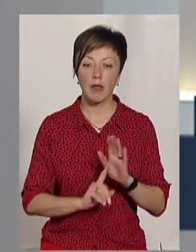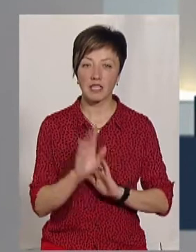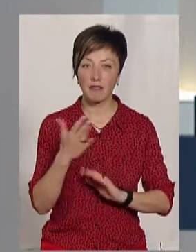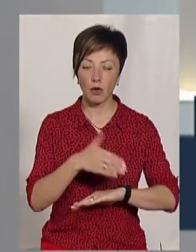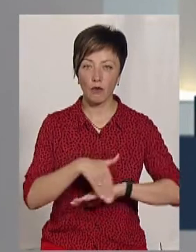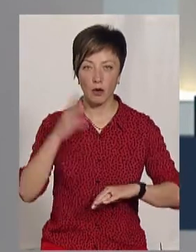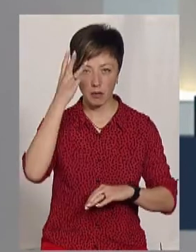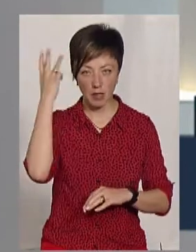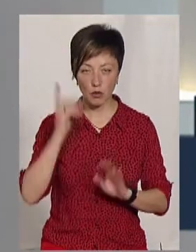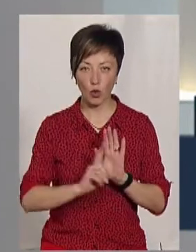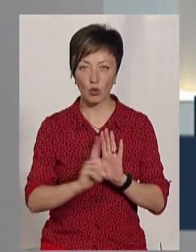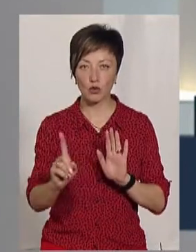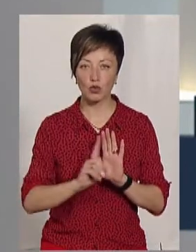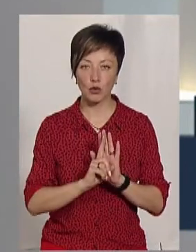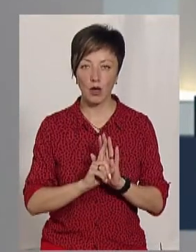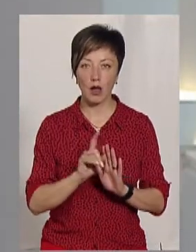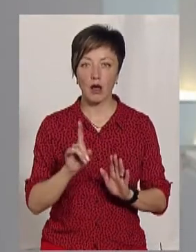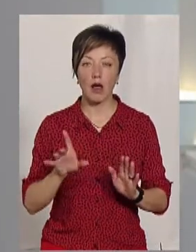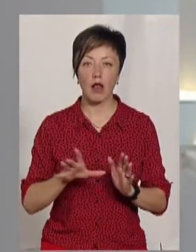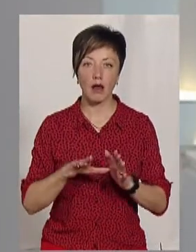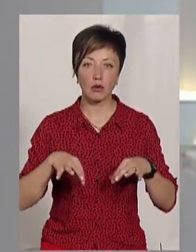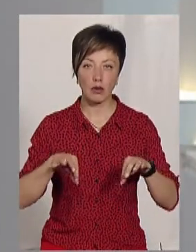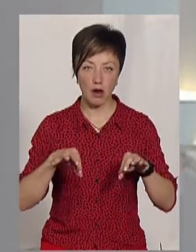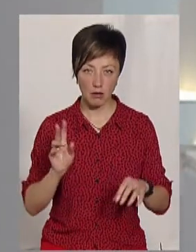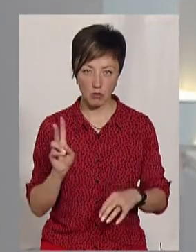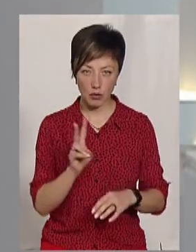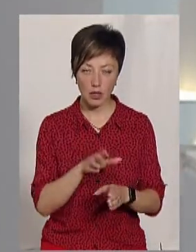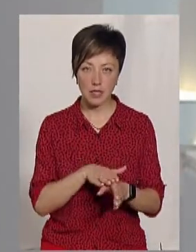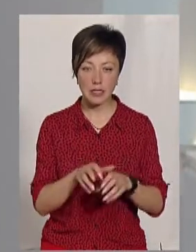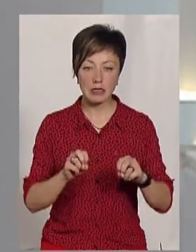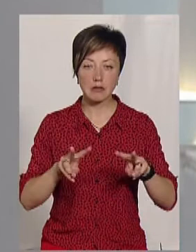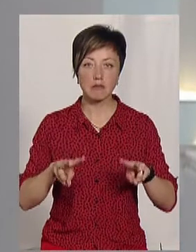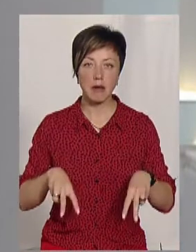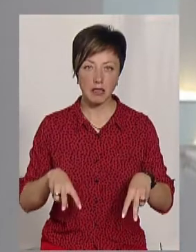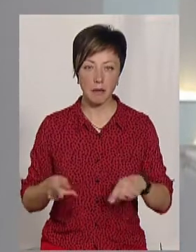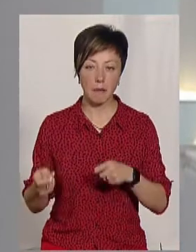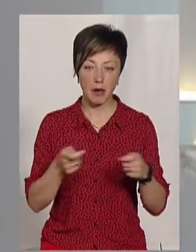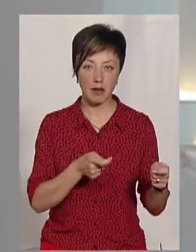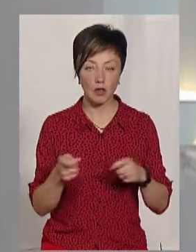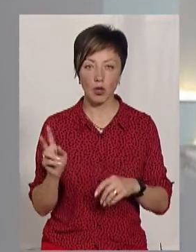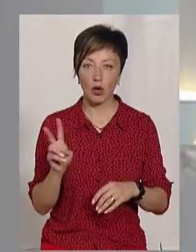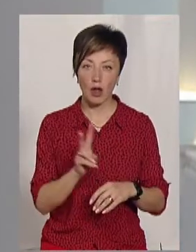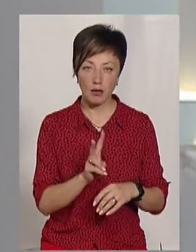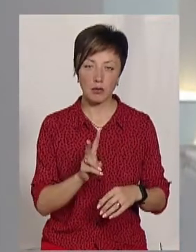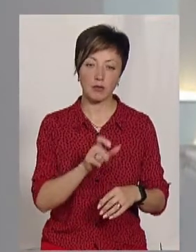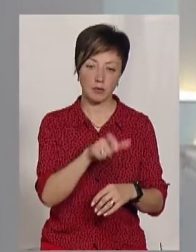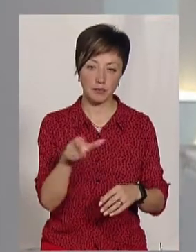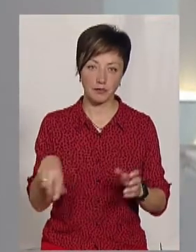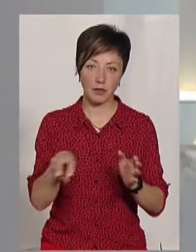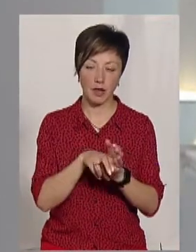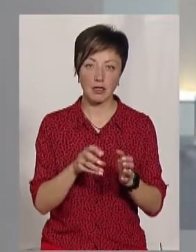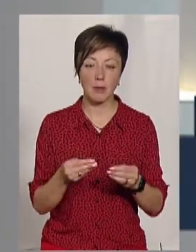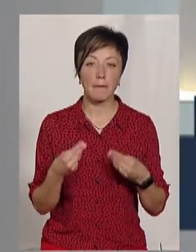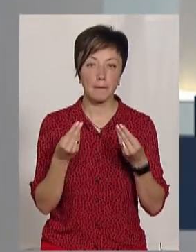вівторка вулицями Хмельницького курсує електротранспорт, який здійснює спецрейси. Тролейбуси перевозять пасажирів